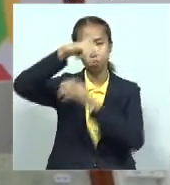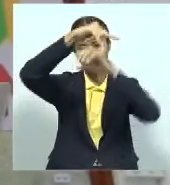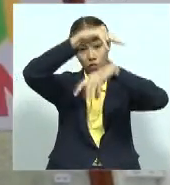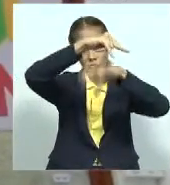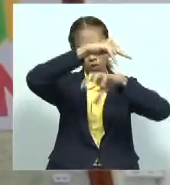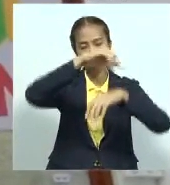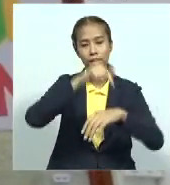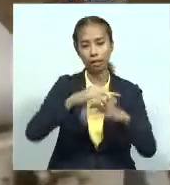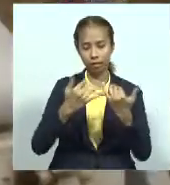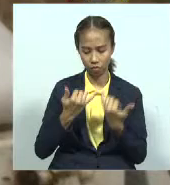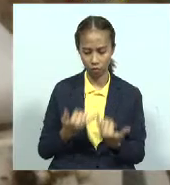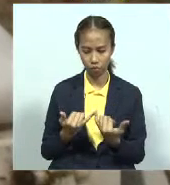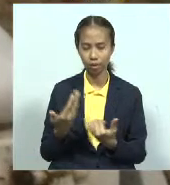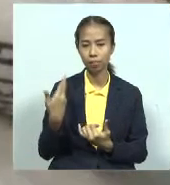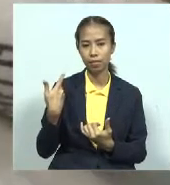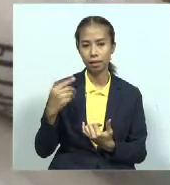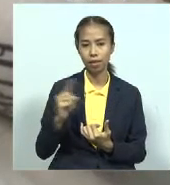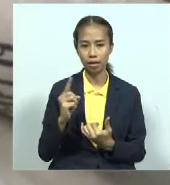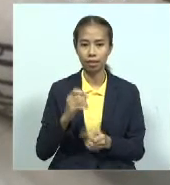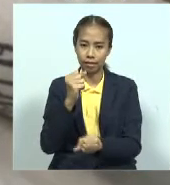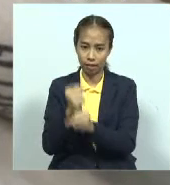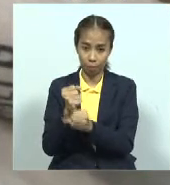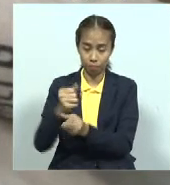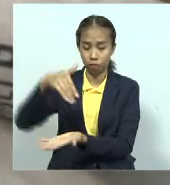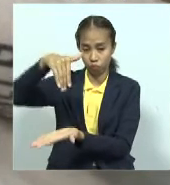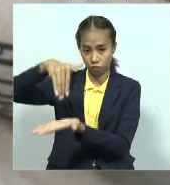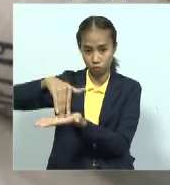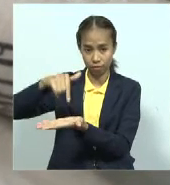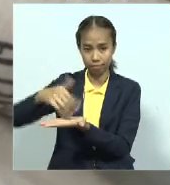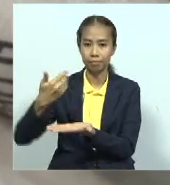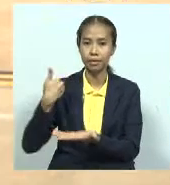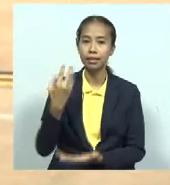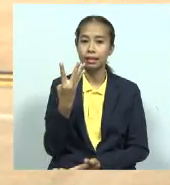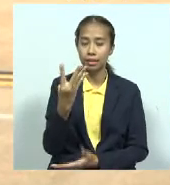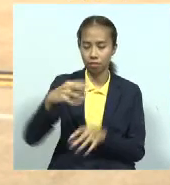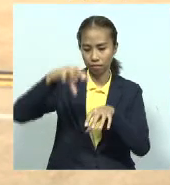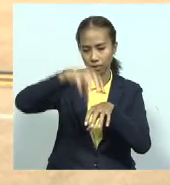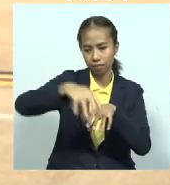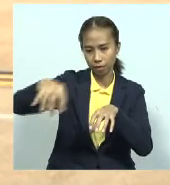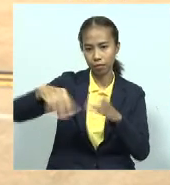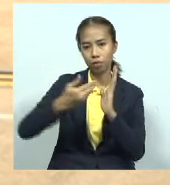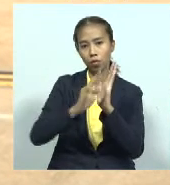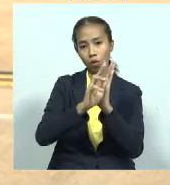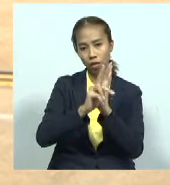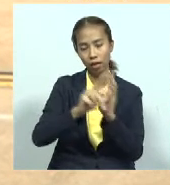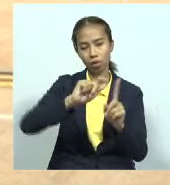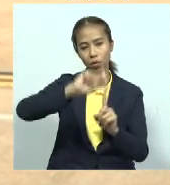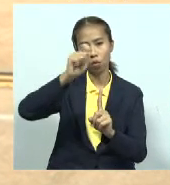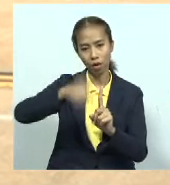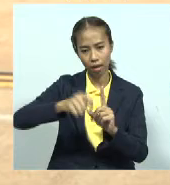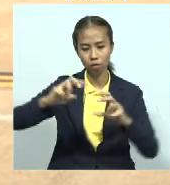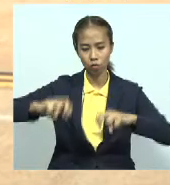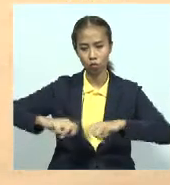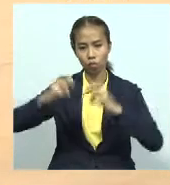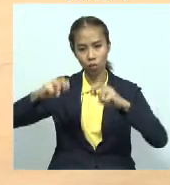งเหนือก็กล่าวนะครับว่าขณะนี้ได้มีการตั้งหน่วยทำฝนหลวงจำนวน4แห่งด้วยกันมีที่ขอนแก่นนครราชสีมาสุ